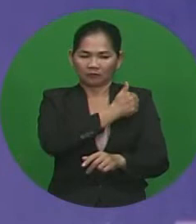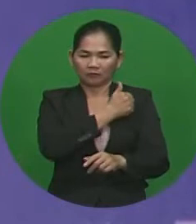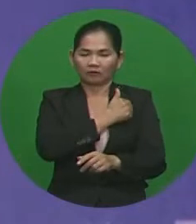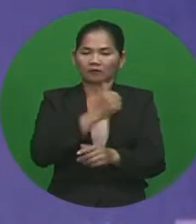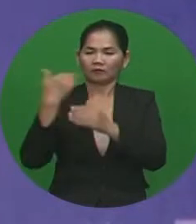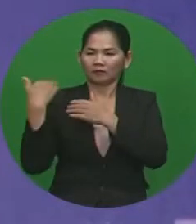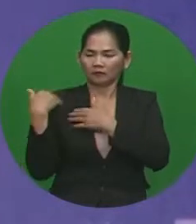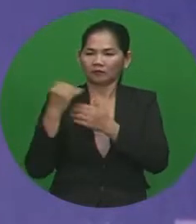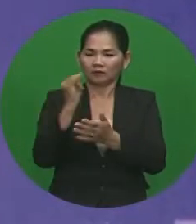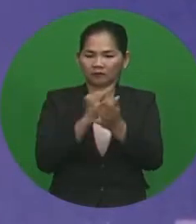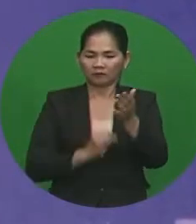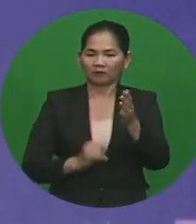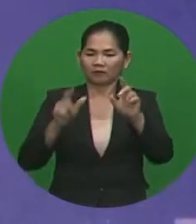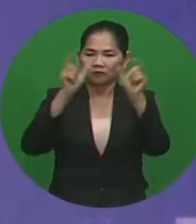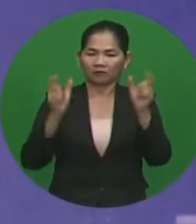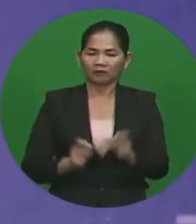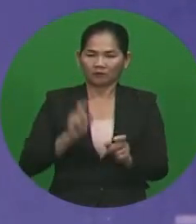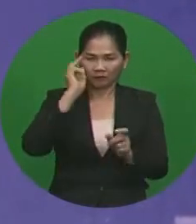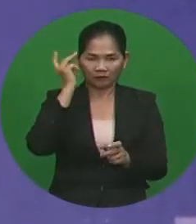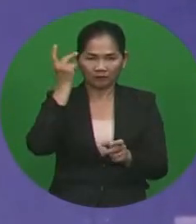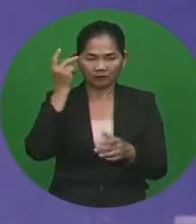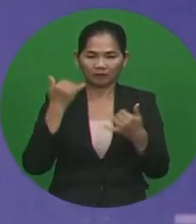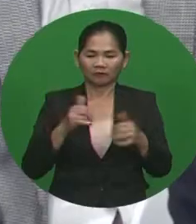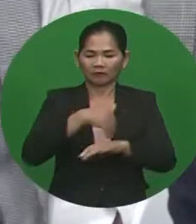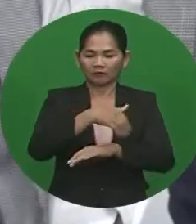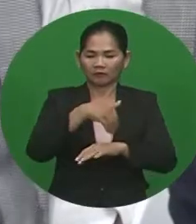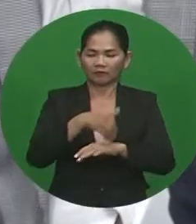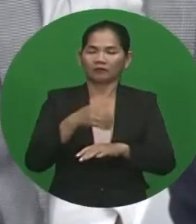ករៀបចំសេចក្តីព្រាងក្របខ័ណ្ឌគោលនយោបាយសេដ្ឋកិច្